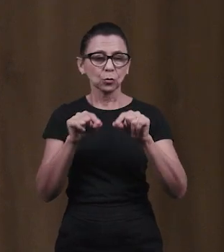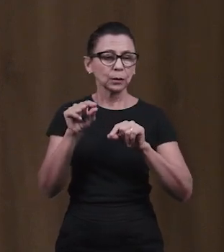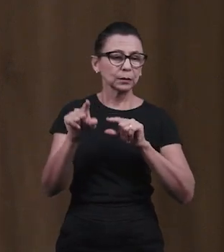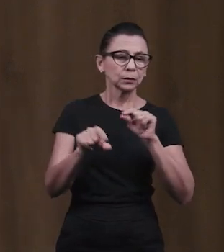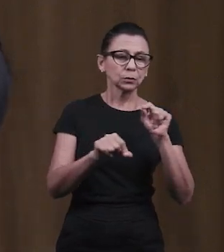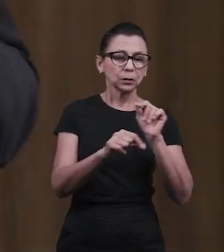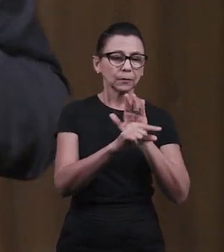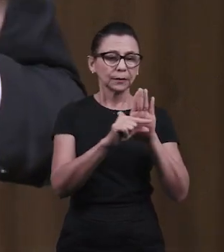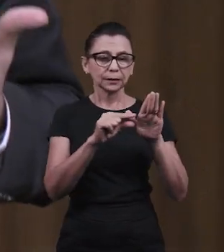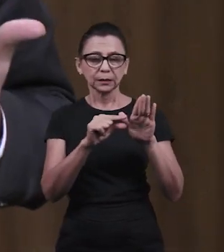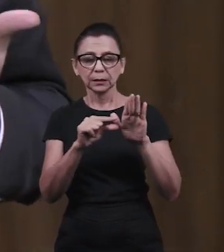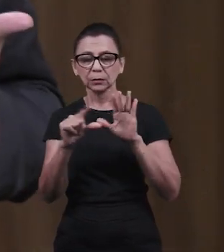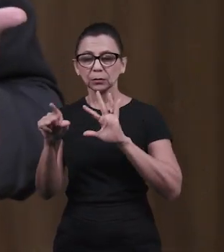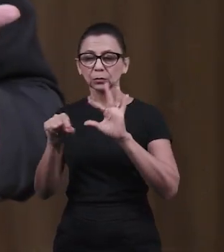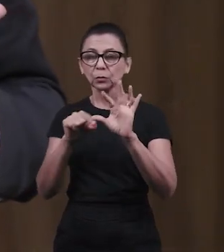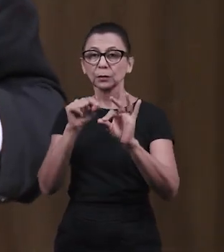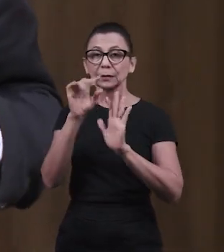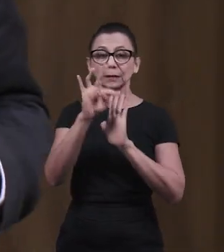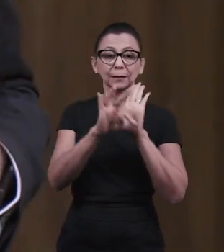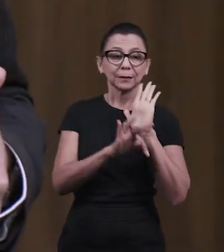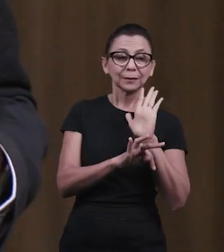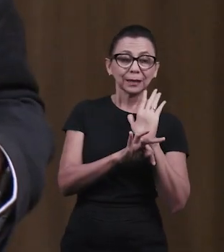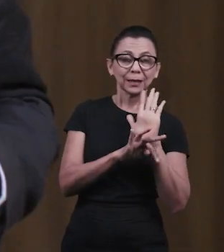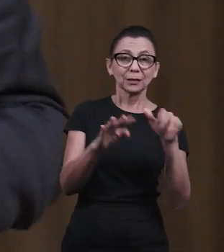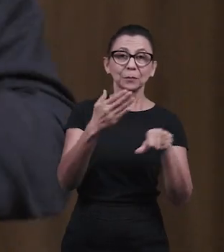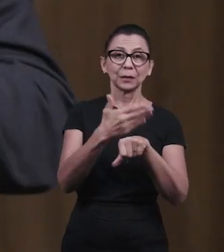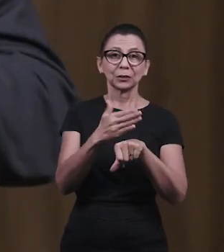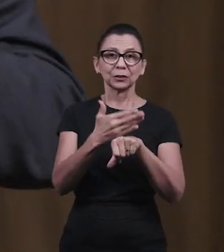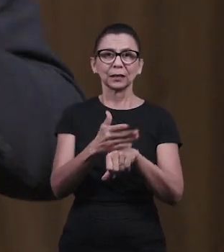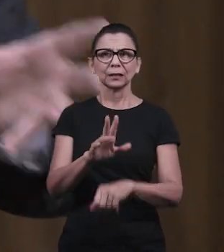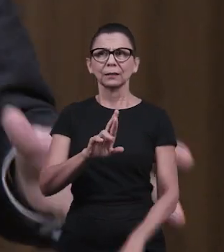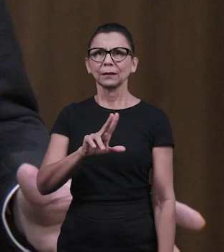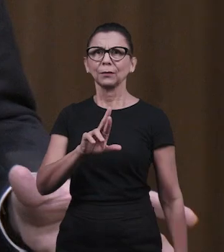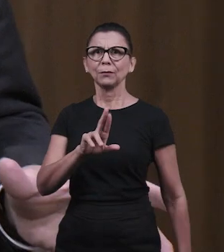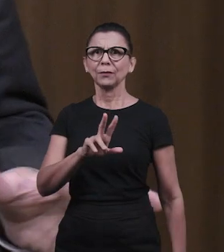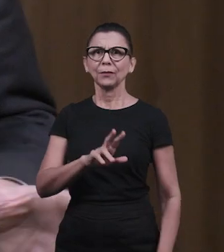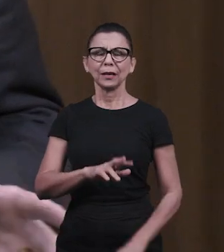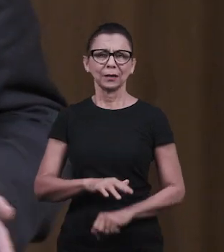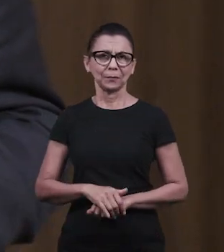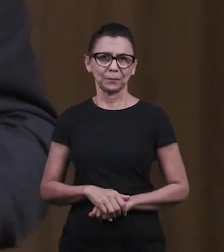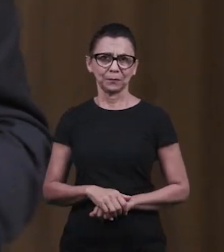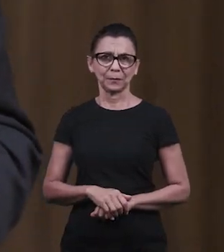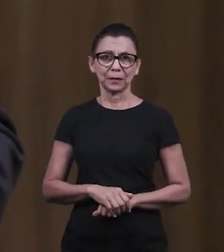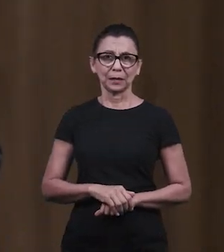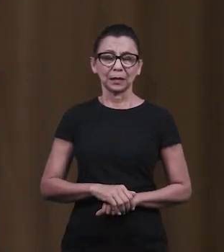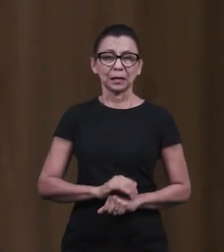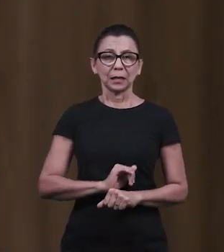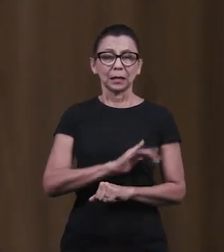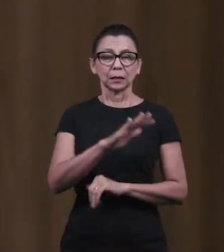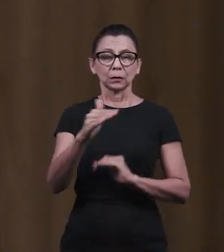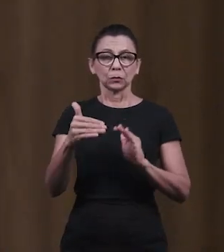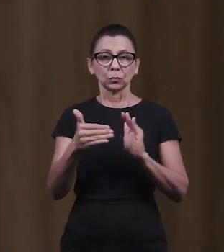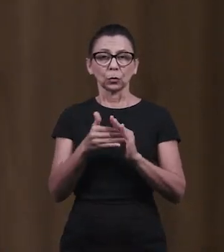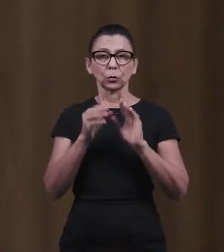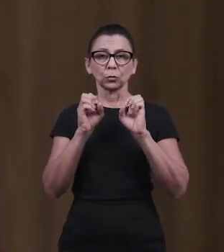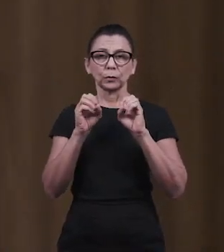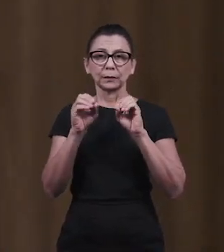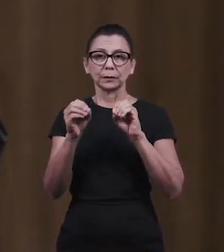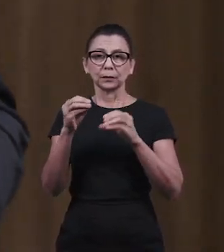полностью, целиком. Верная церковь, она живет этим переживанием. Переживанием смерти и воскресения Господа